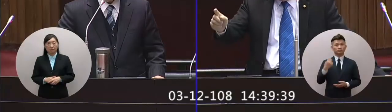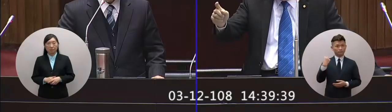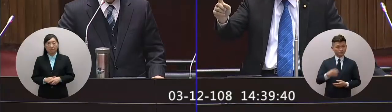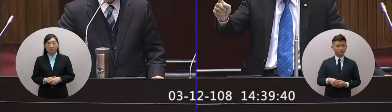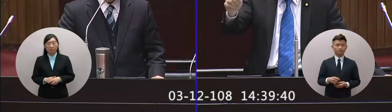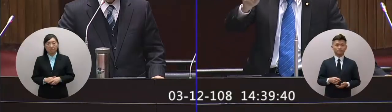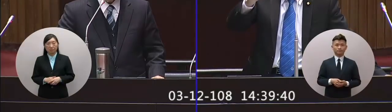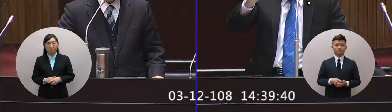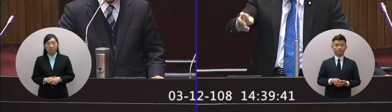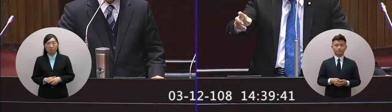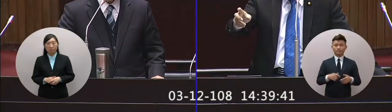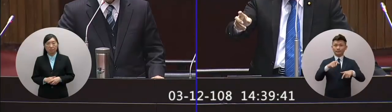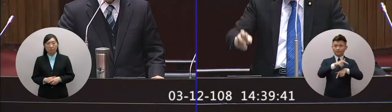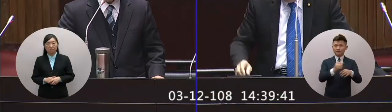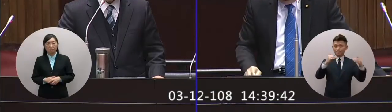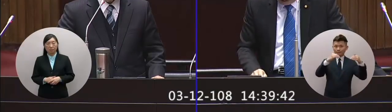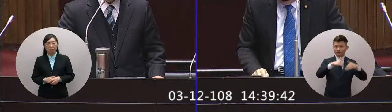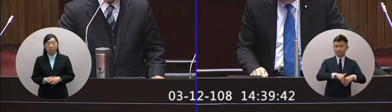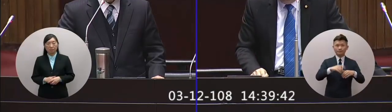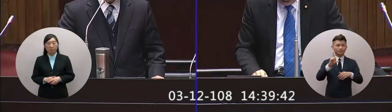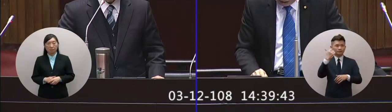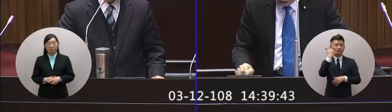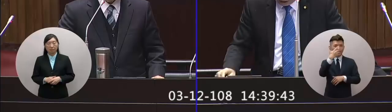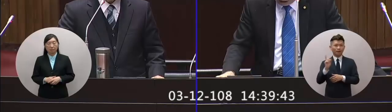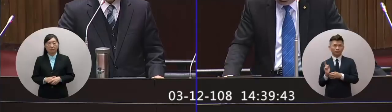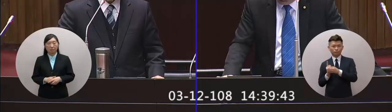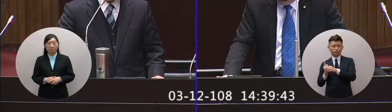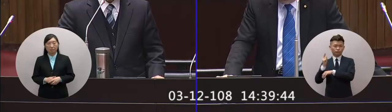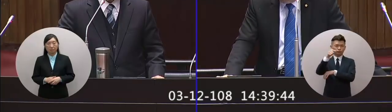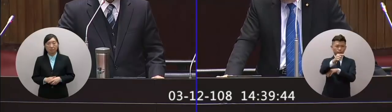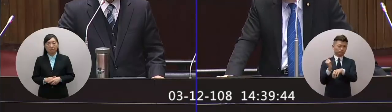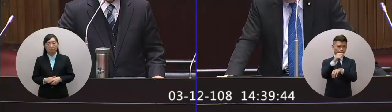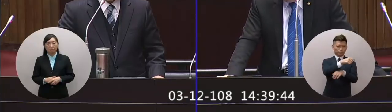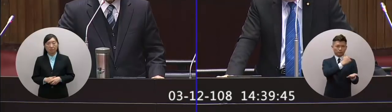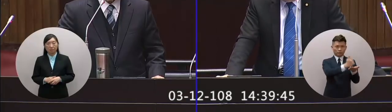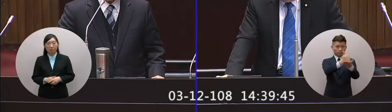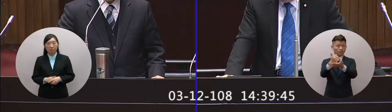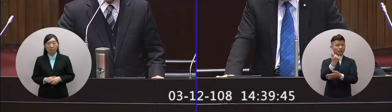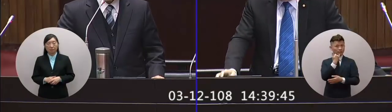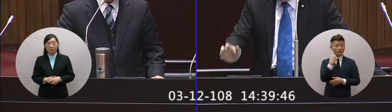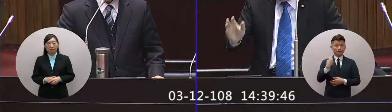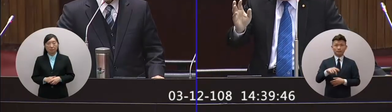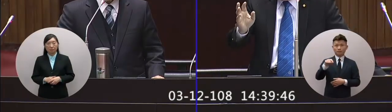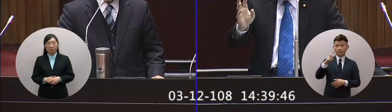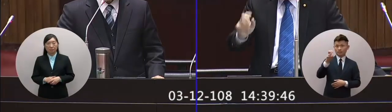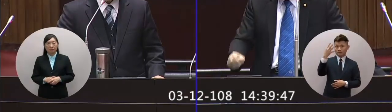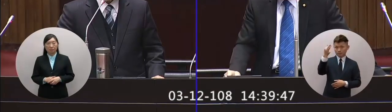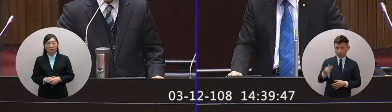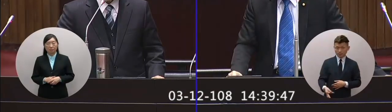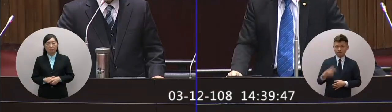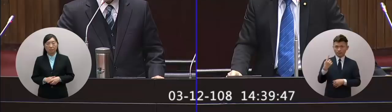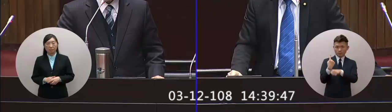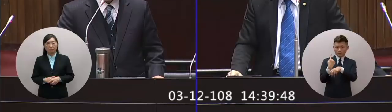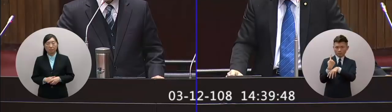这个可以到这个南京、上海都可以到，甚至呀，我们看可以看到，我们斥资了124亿啊，做火箭推进